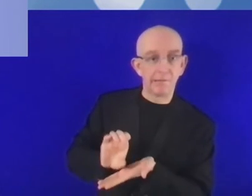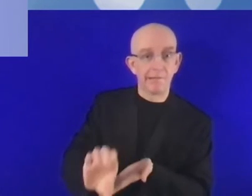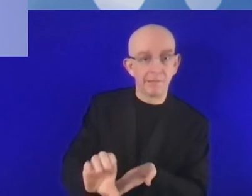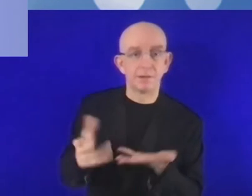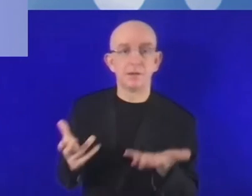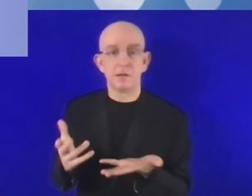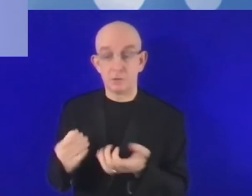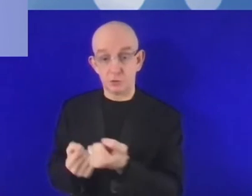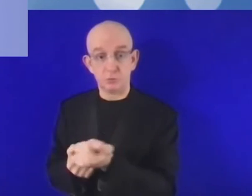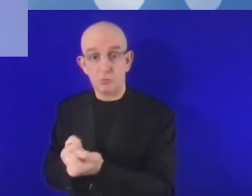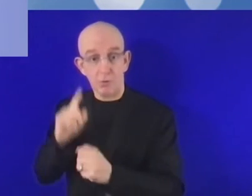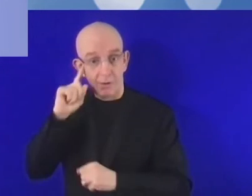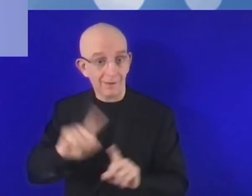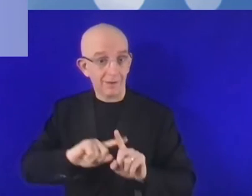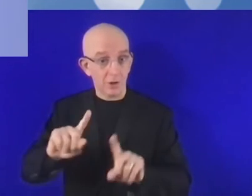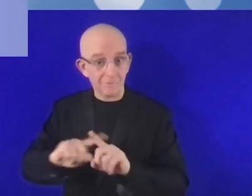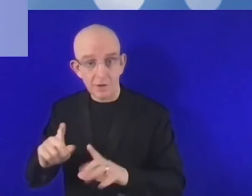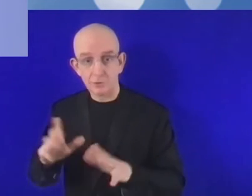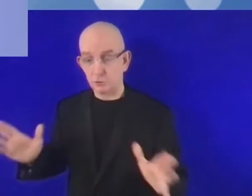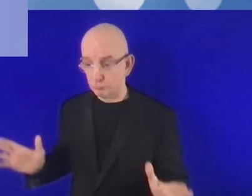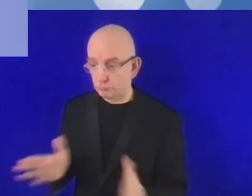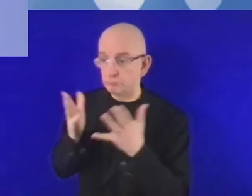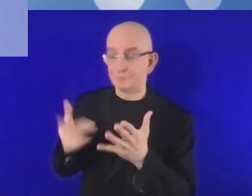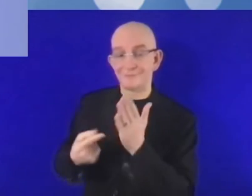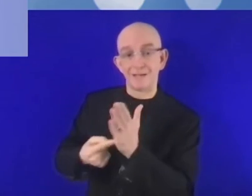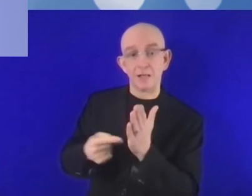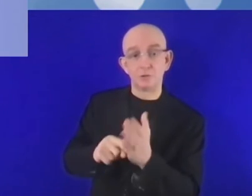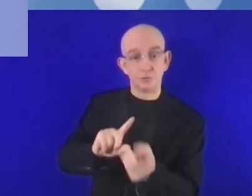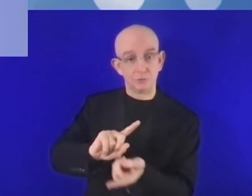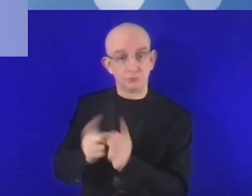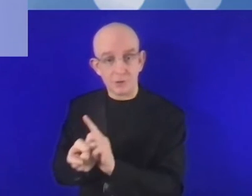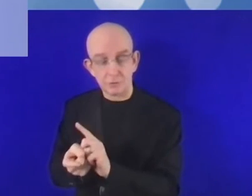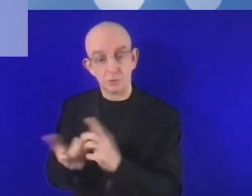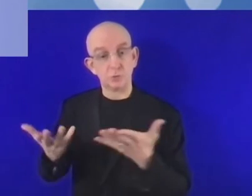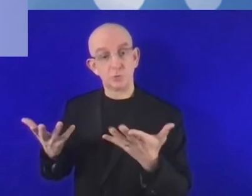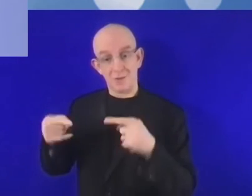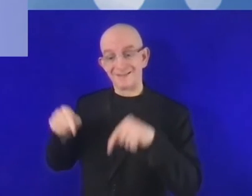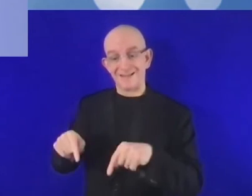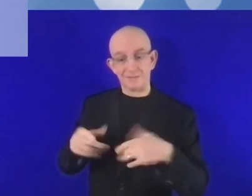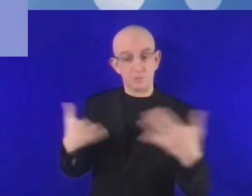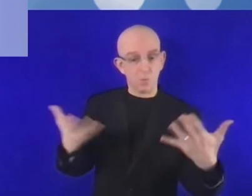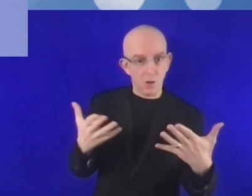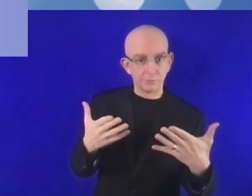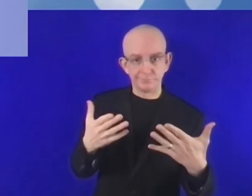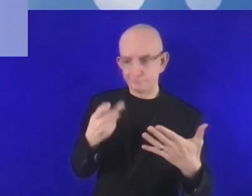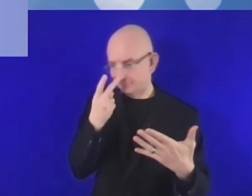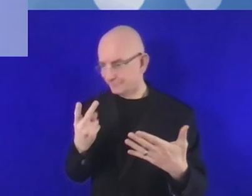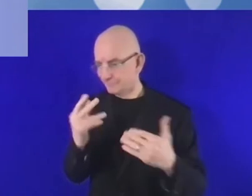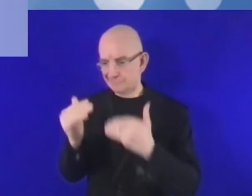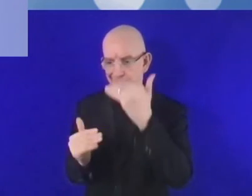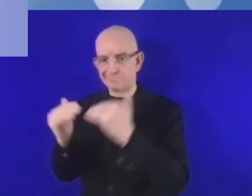Такие виды финансирования могут поддерживать инновации. Мы должны как-то справиться с